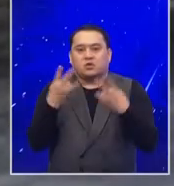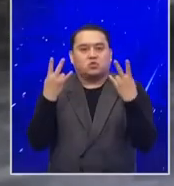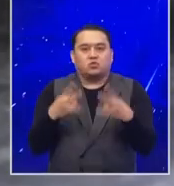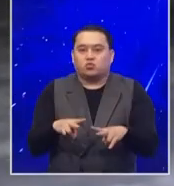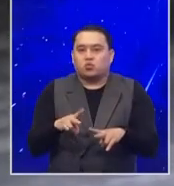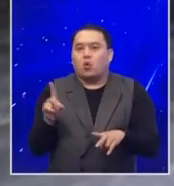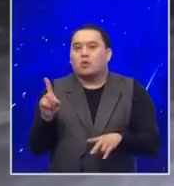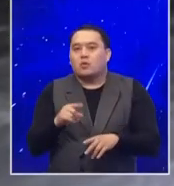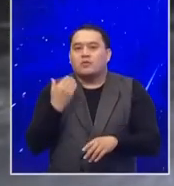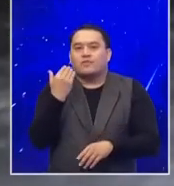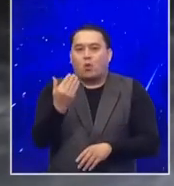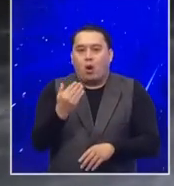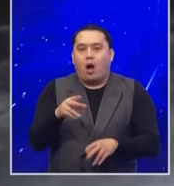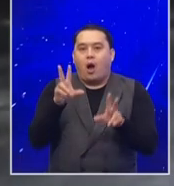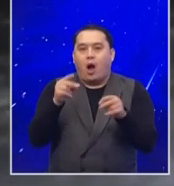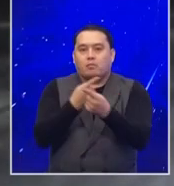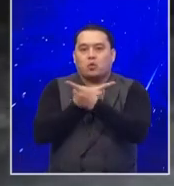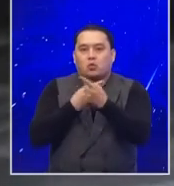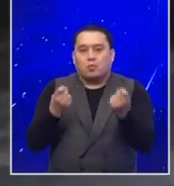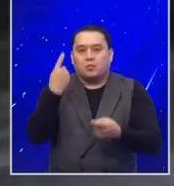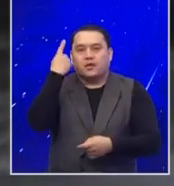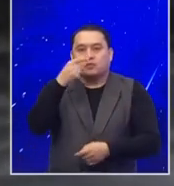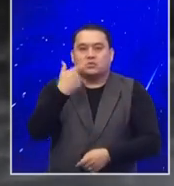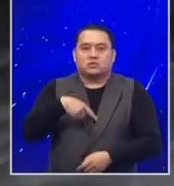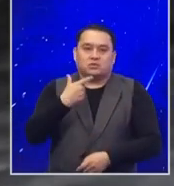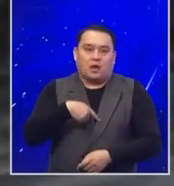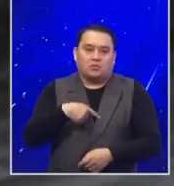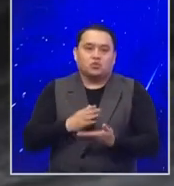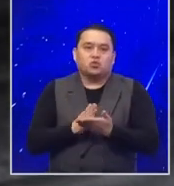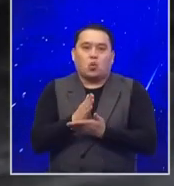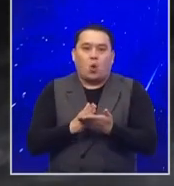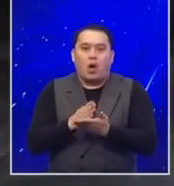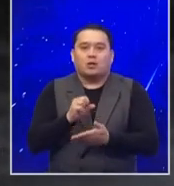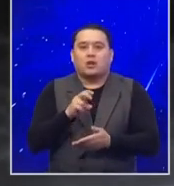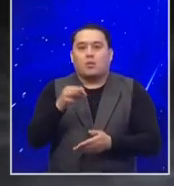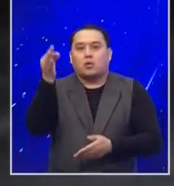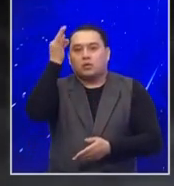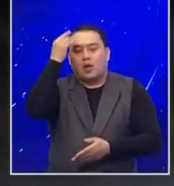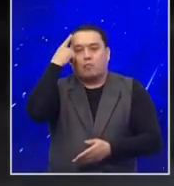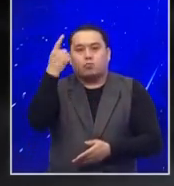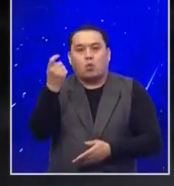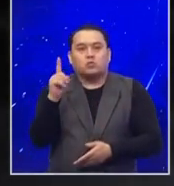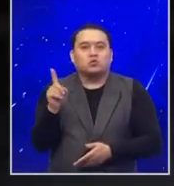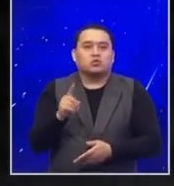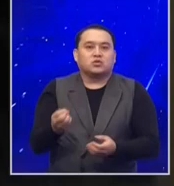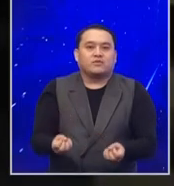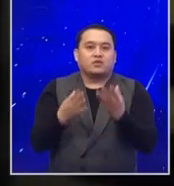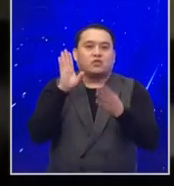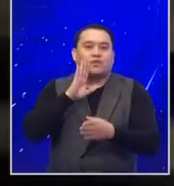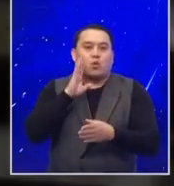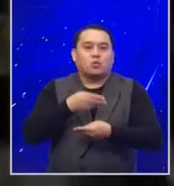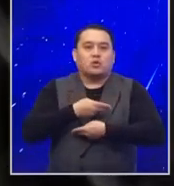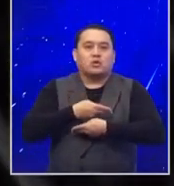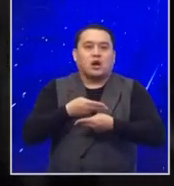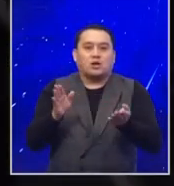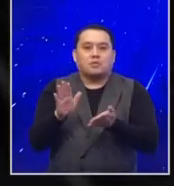людей. По его словам, дать такое объявление он придумал сам. Священнослужители Алтая напомнили, что священную воду